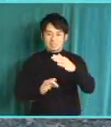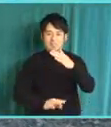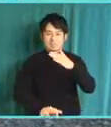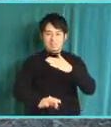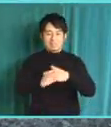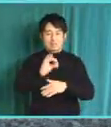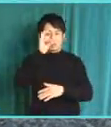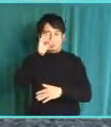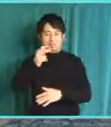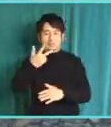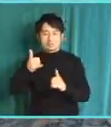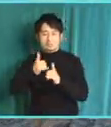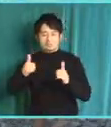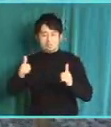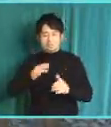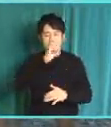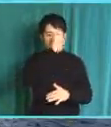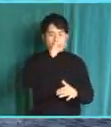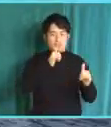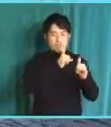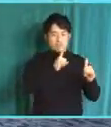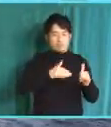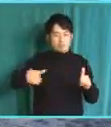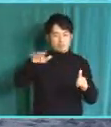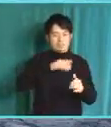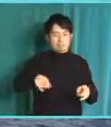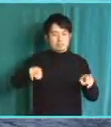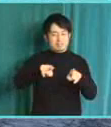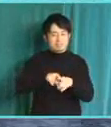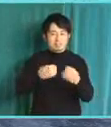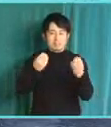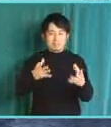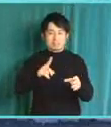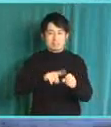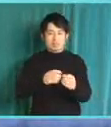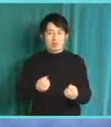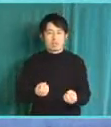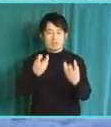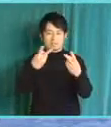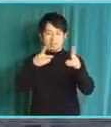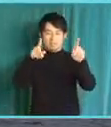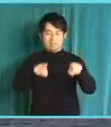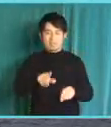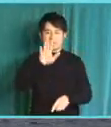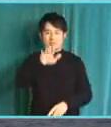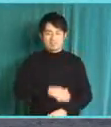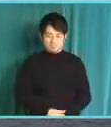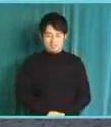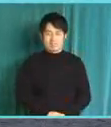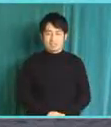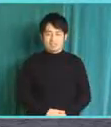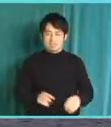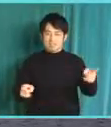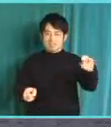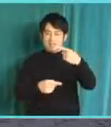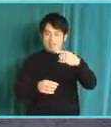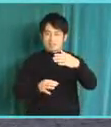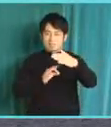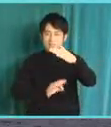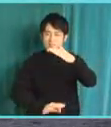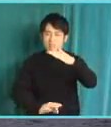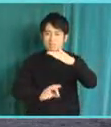光客と一緒に新年を祝うというものになっております。 はい、元旦に海というとかなりの寒さでしょう